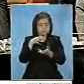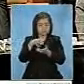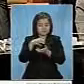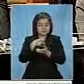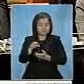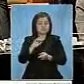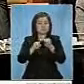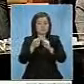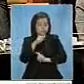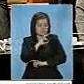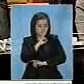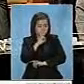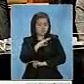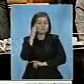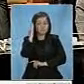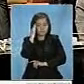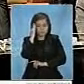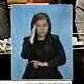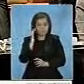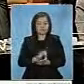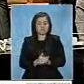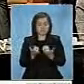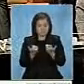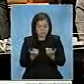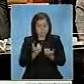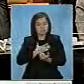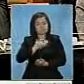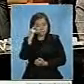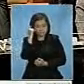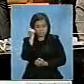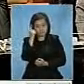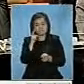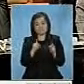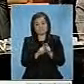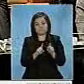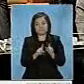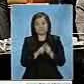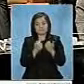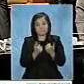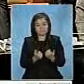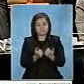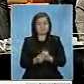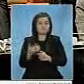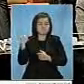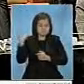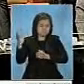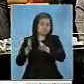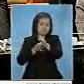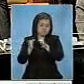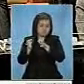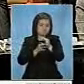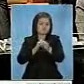านสมาชิกนะครับแต่ว่าผมเองก็เข้าใจครับว่าคงจะมีการอภิปรายกล่า